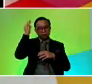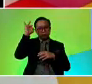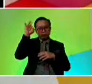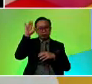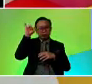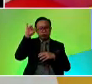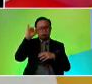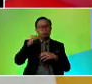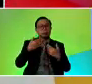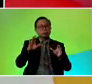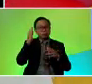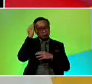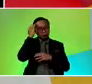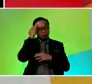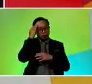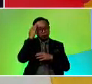bila kita